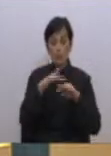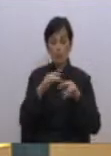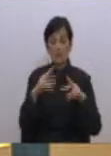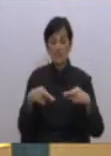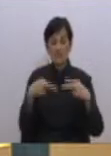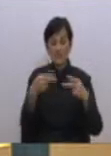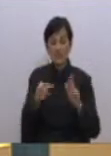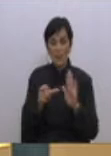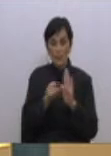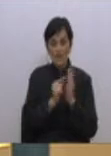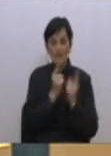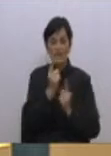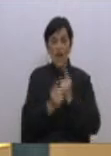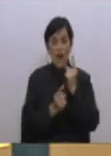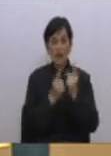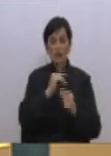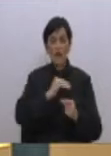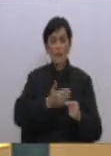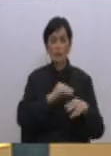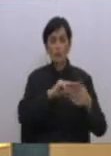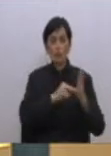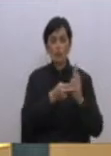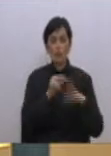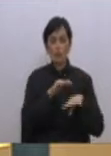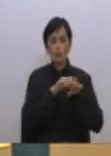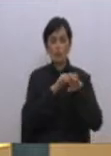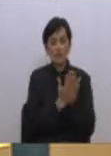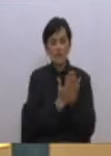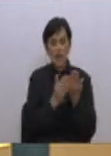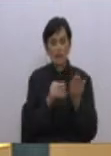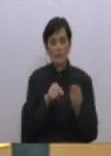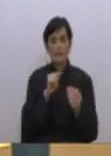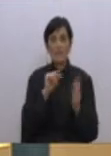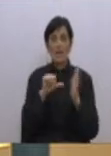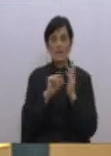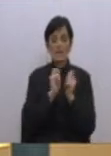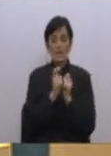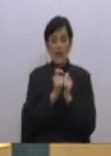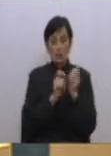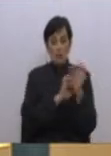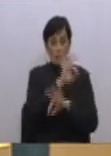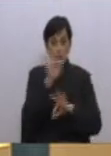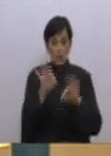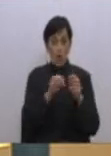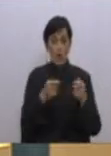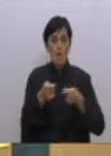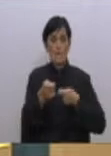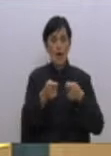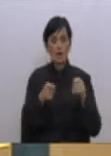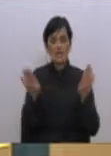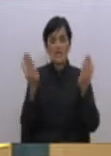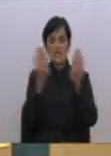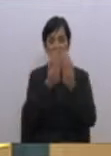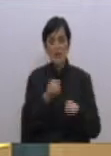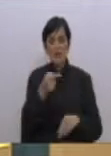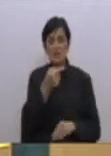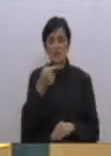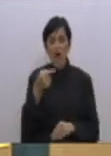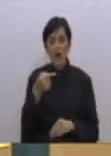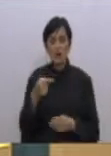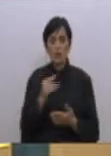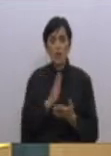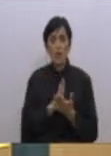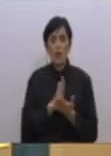ერთად დაკორექტირდეს კაპიტალური ბიუჯეტის დანარჩი. პროექტების მართვაში იდენტიფიცირებული ნაკლოვანებებს